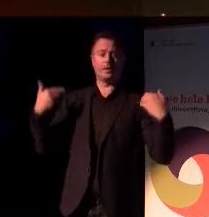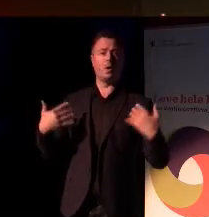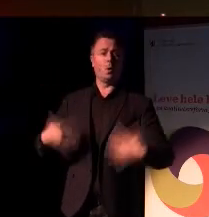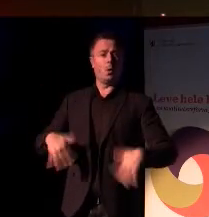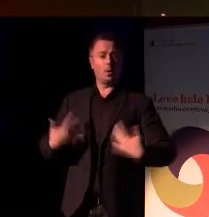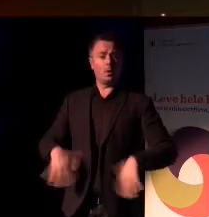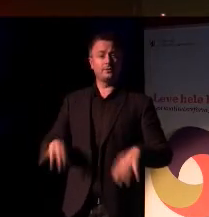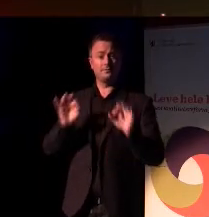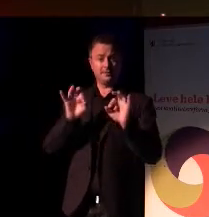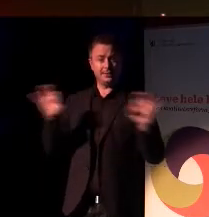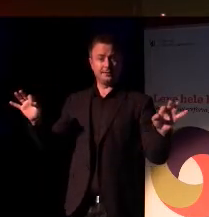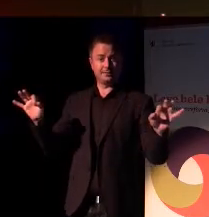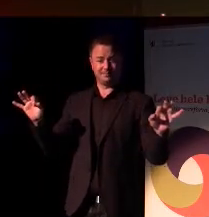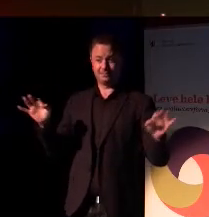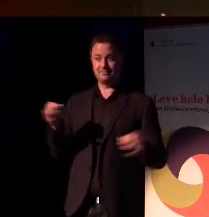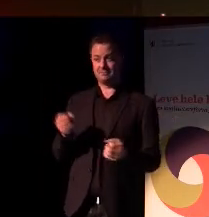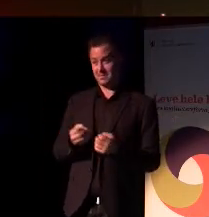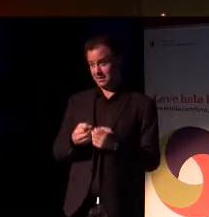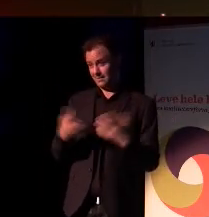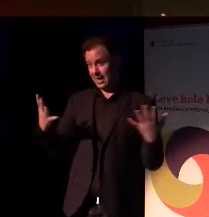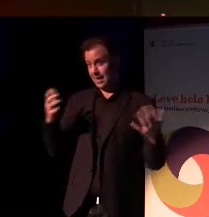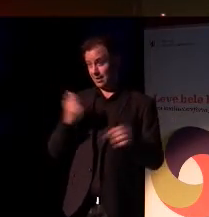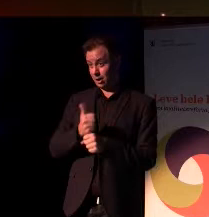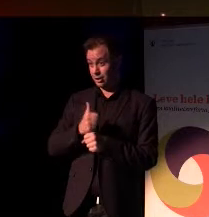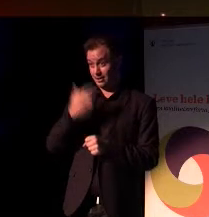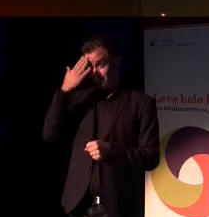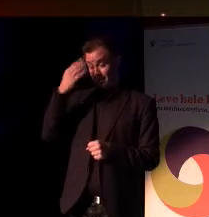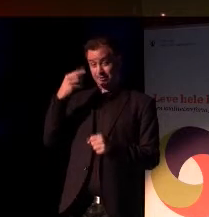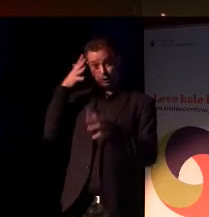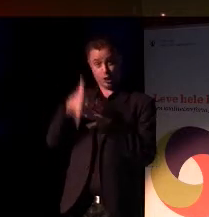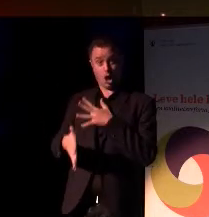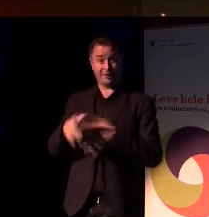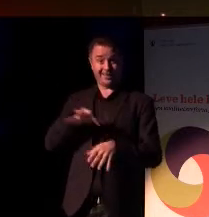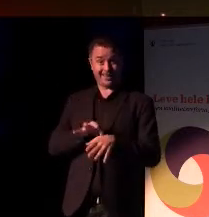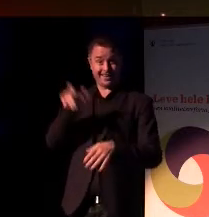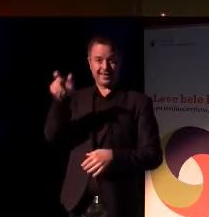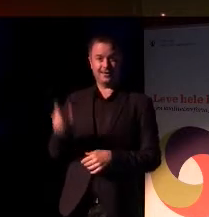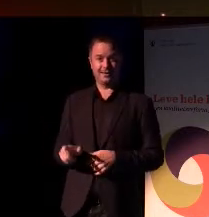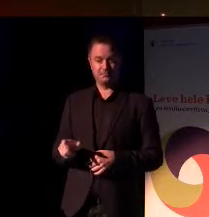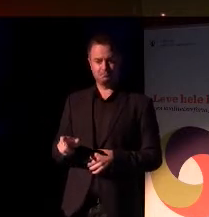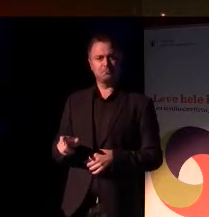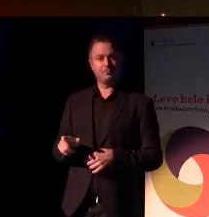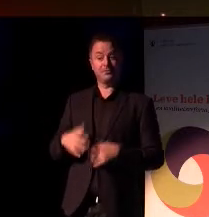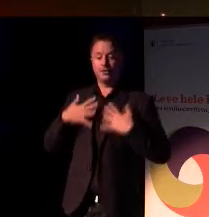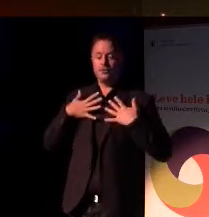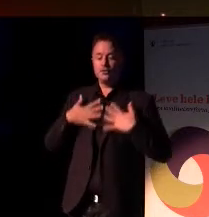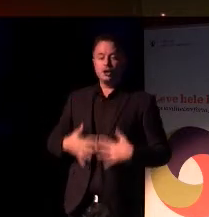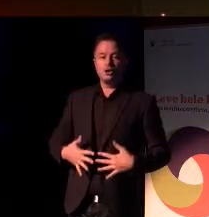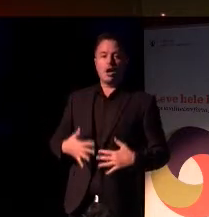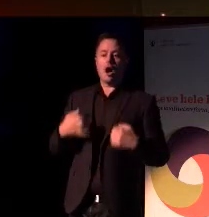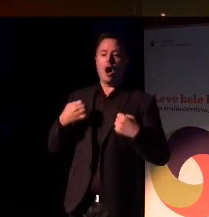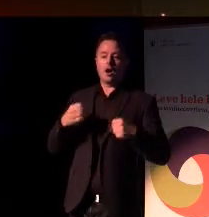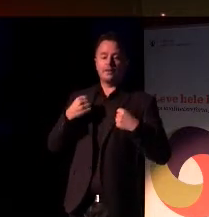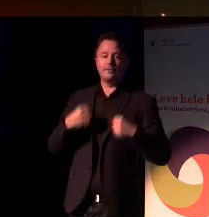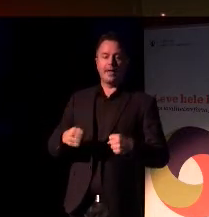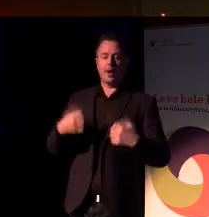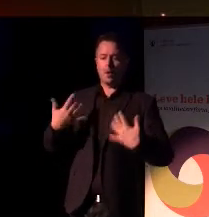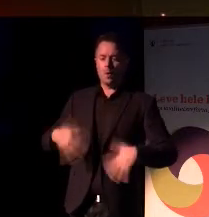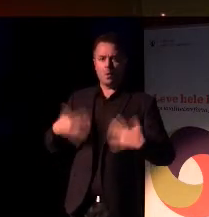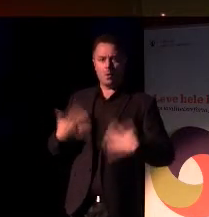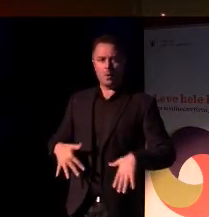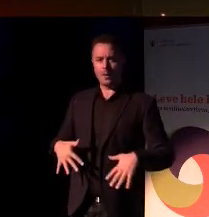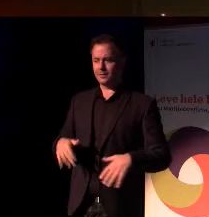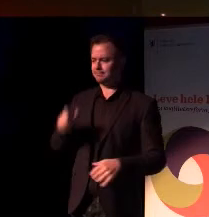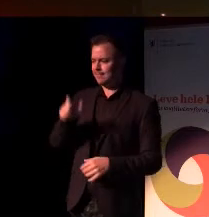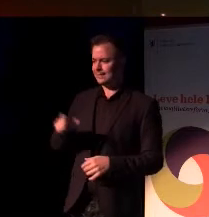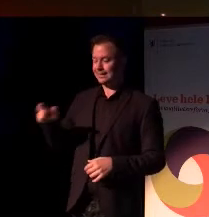med at jeg er psykiater, og fysisk aktivitet er like viktig for mennesker med psykiske lidelser,